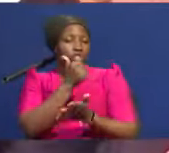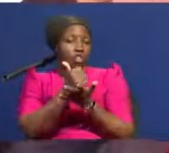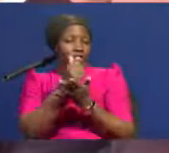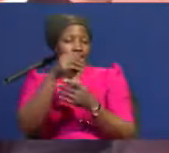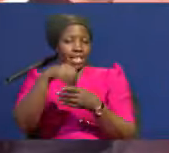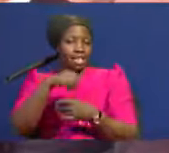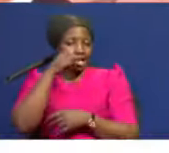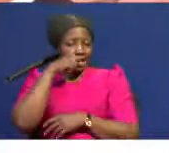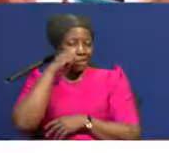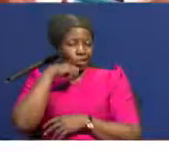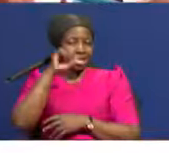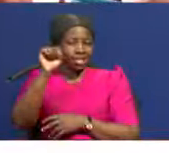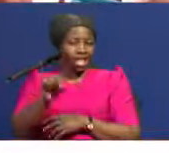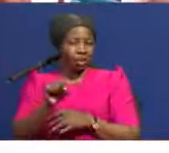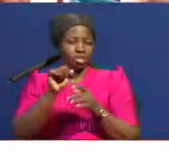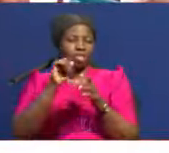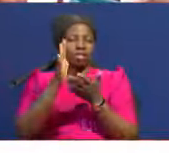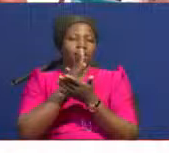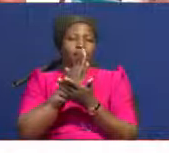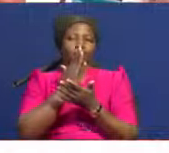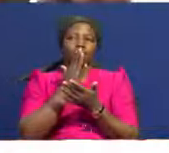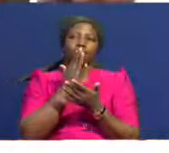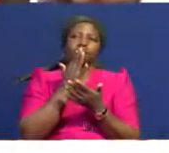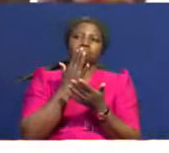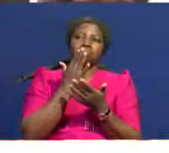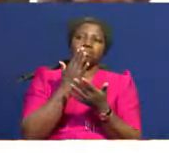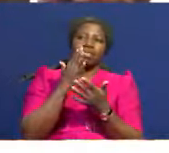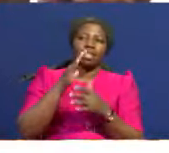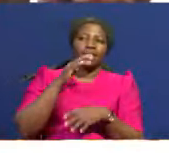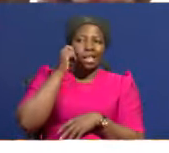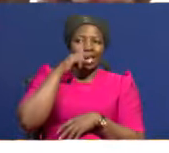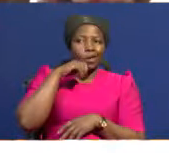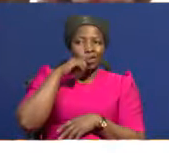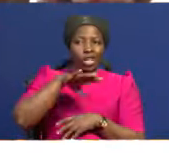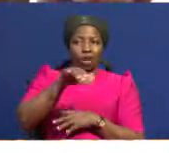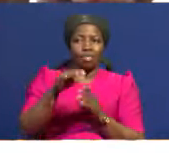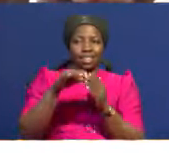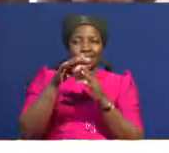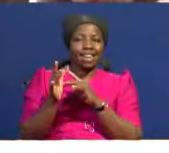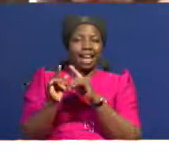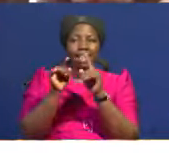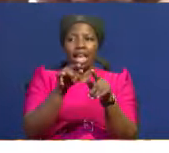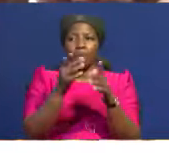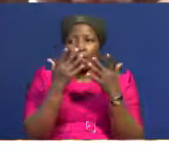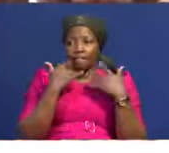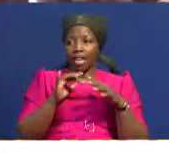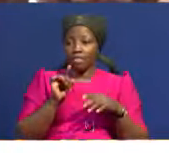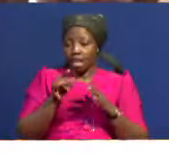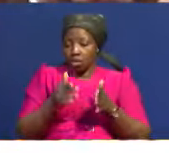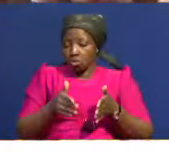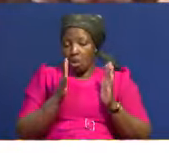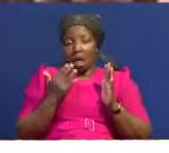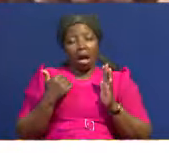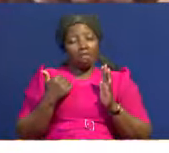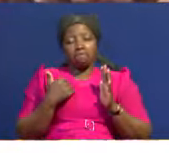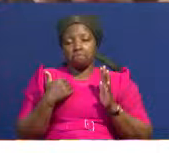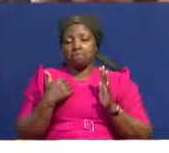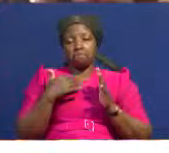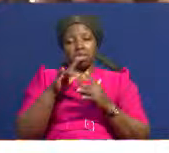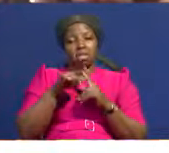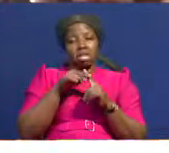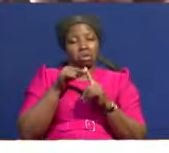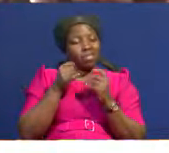na kuhudhuriwa na baadhi ya viongozi wa kaunti ya Kitui. Hii barabara imemaliza watu wengi